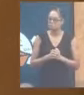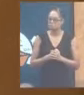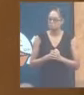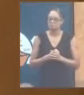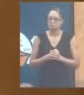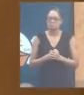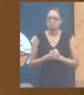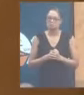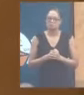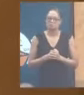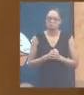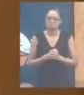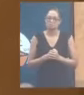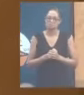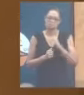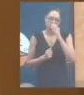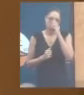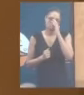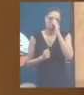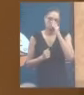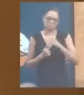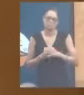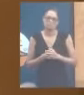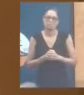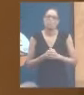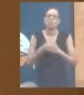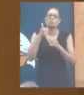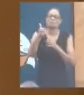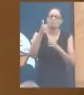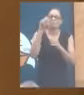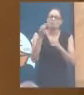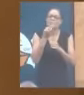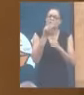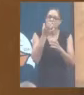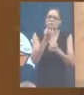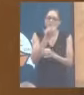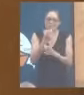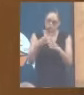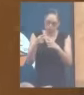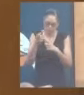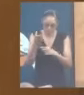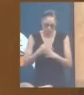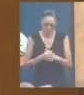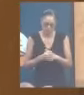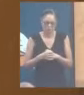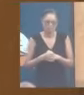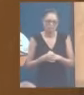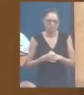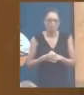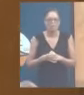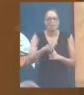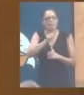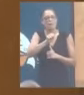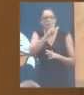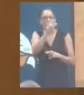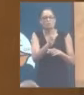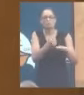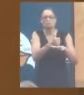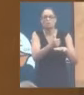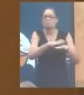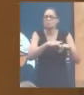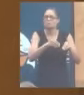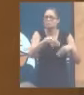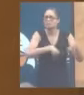sur le fait que vous vouliez soulever certainement. Il y a un directeur qui a un